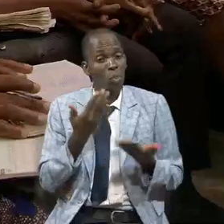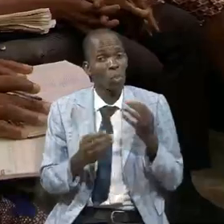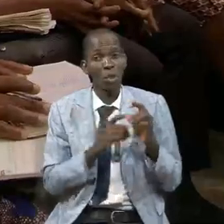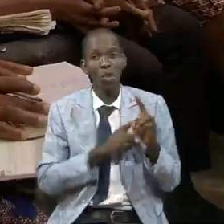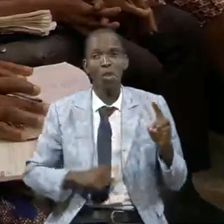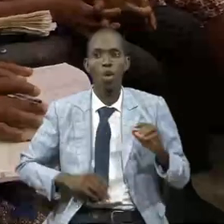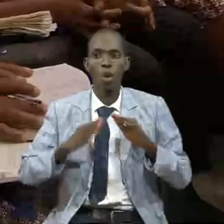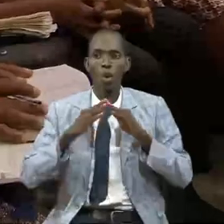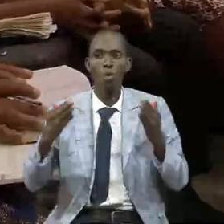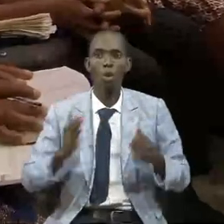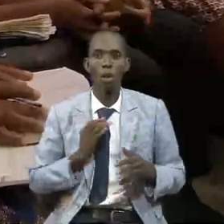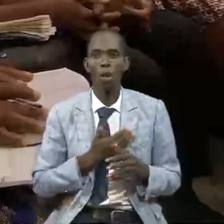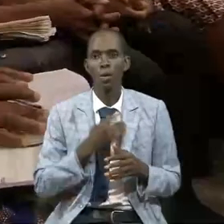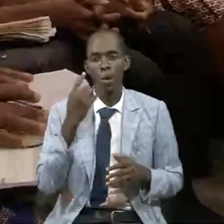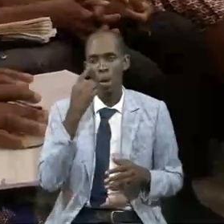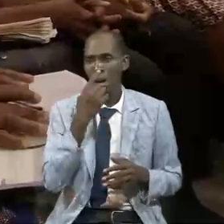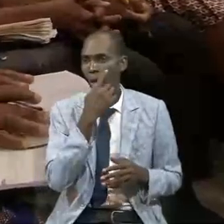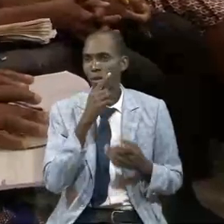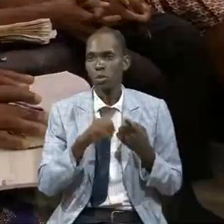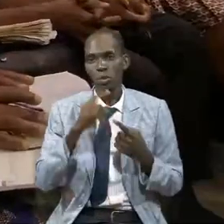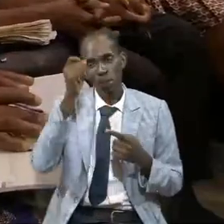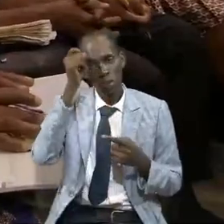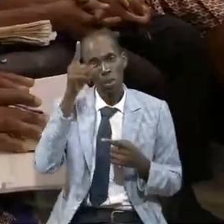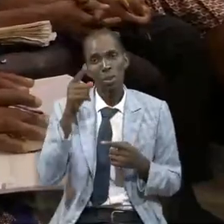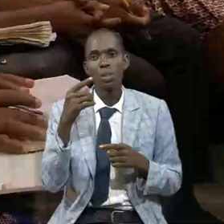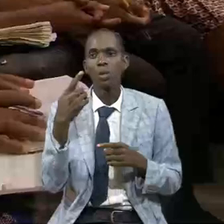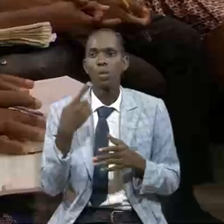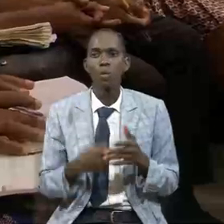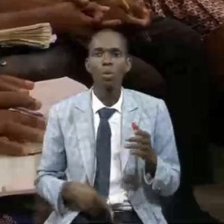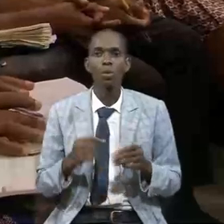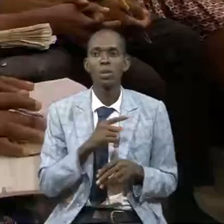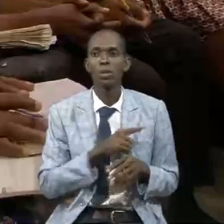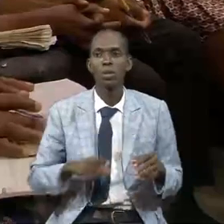Puisse le Seigneur ouvrir nos yeux afin de comprendre